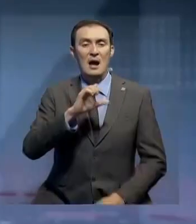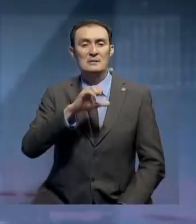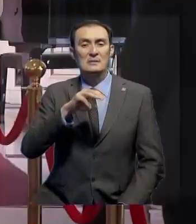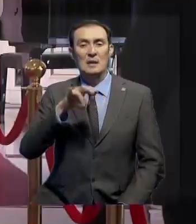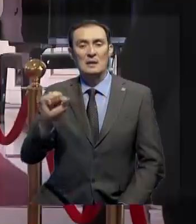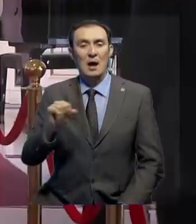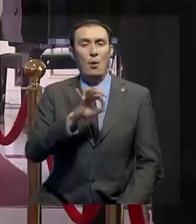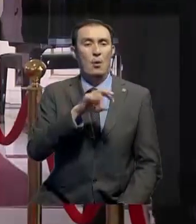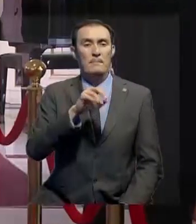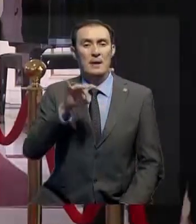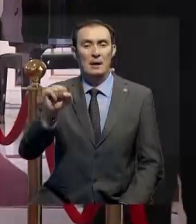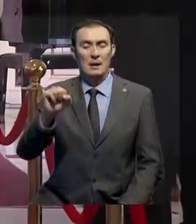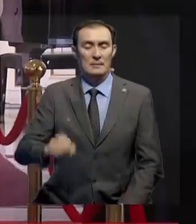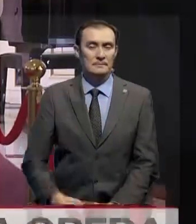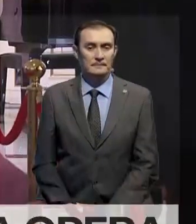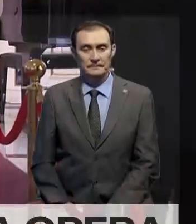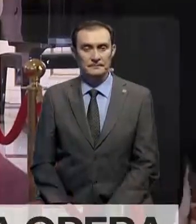«Астана-Опера».